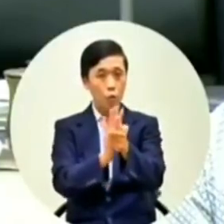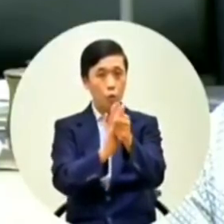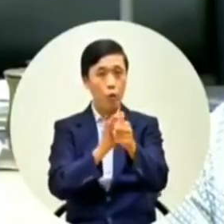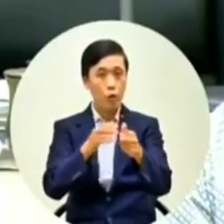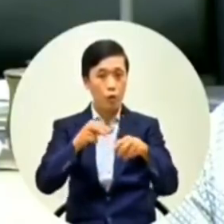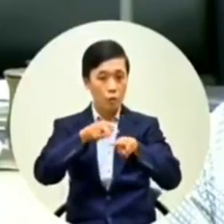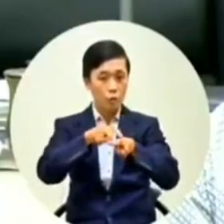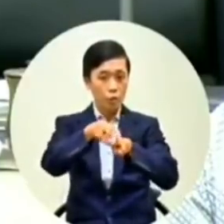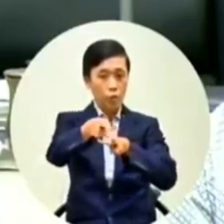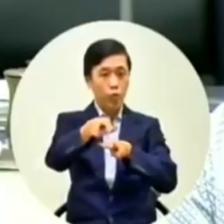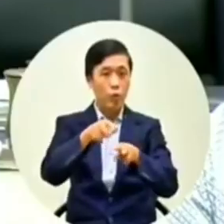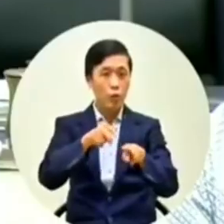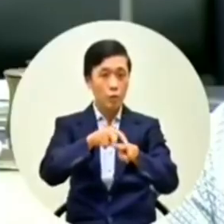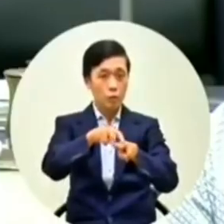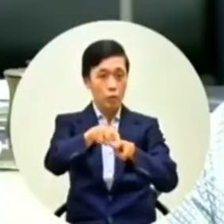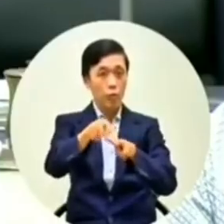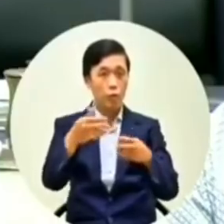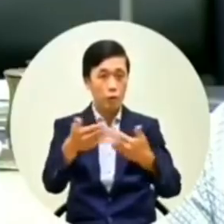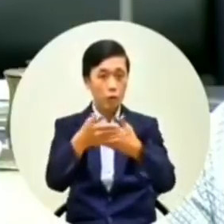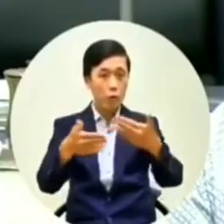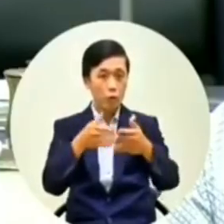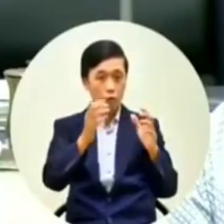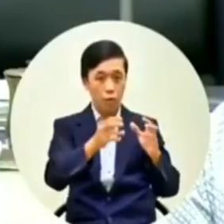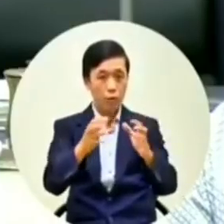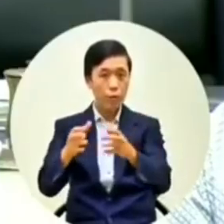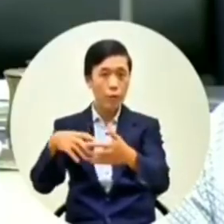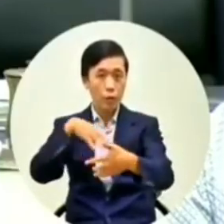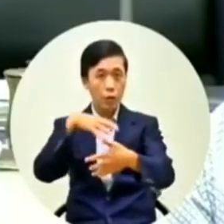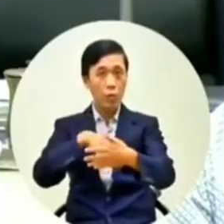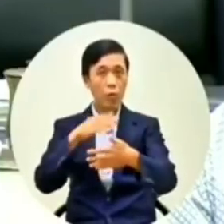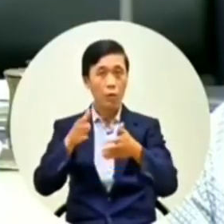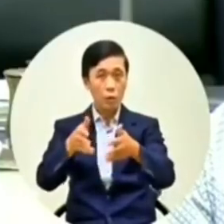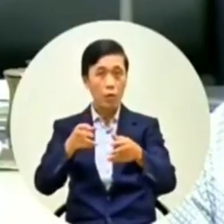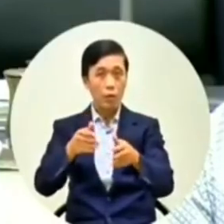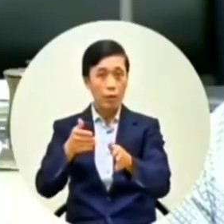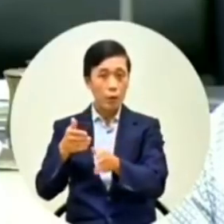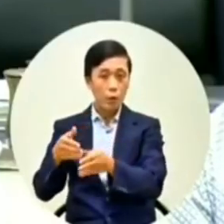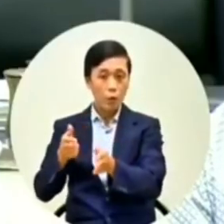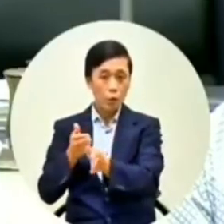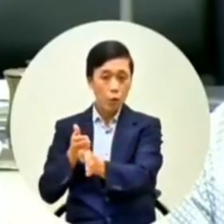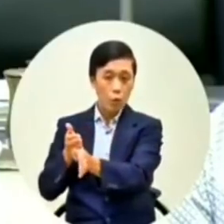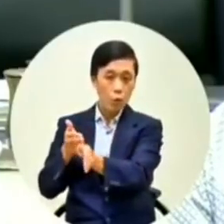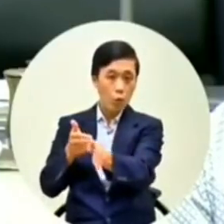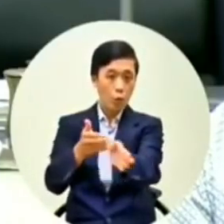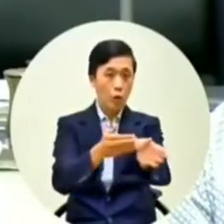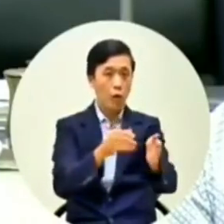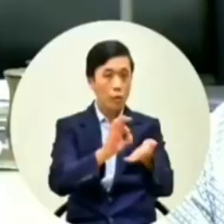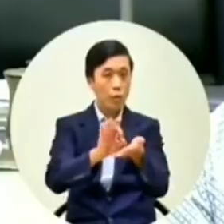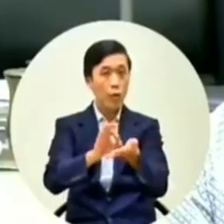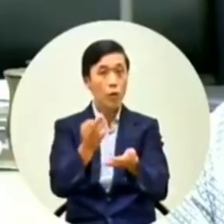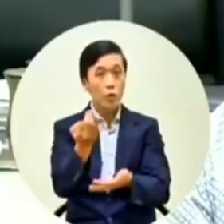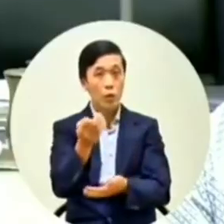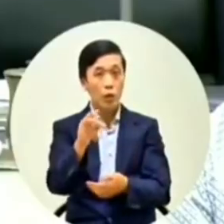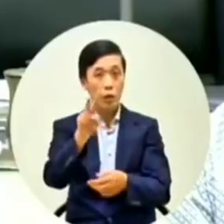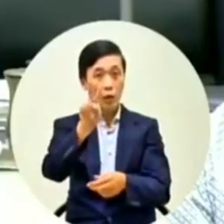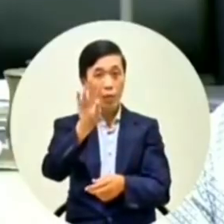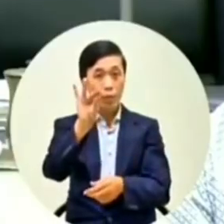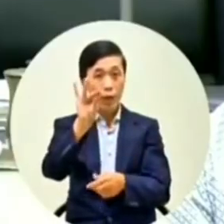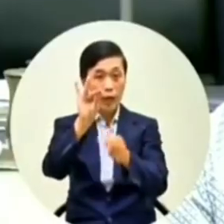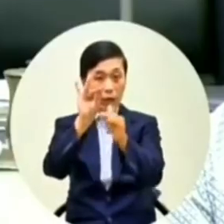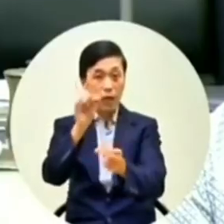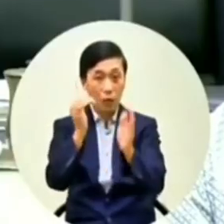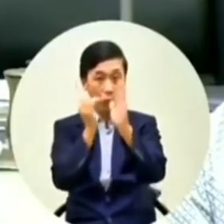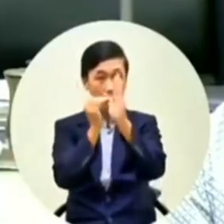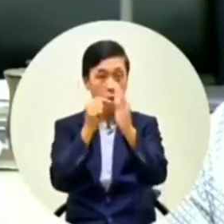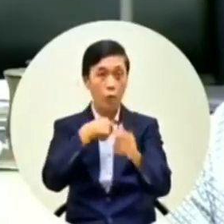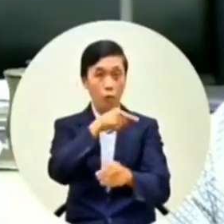轨道的交通的建设里面，你看。看我们的这个环状的轨道要花多少？快要将近200亿啊！我们的捷